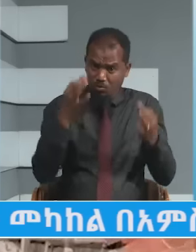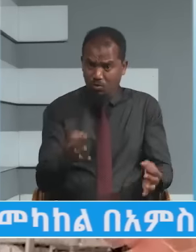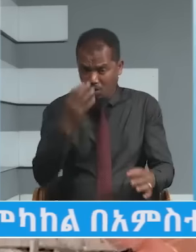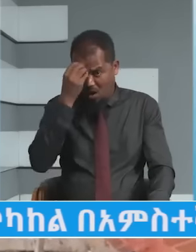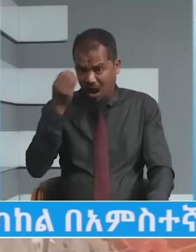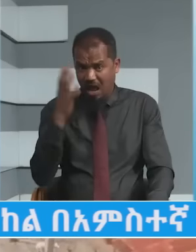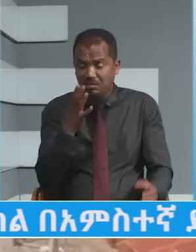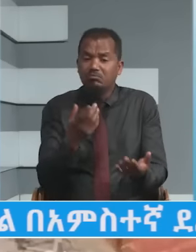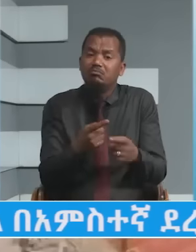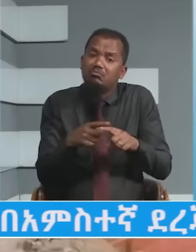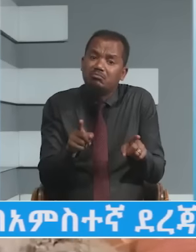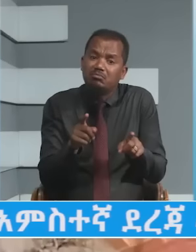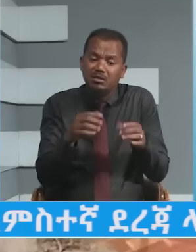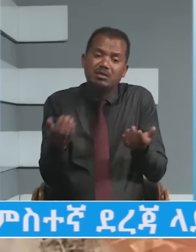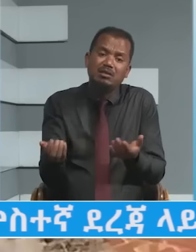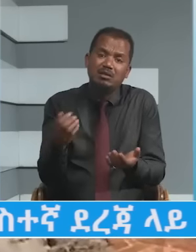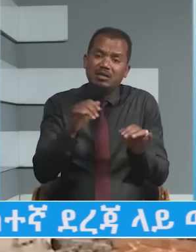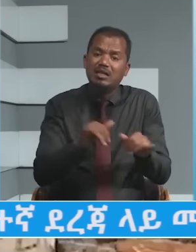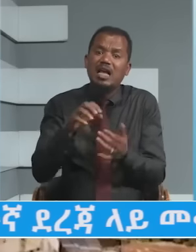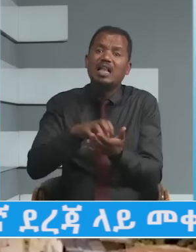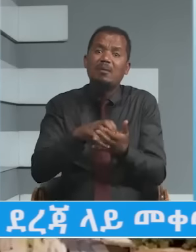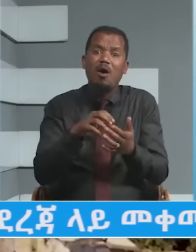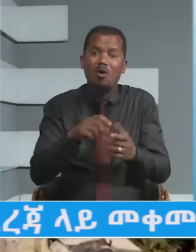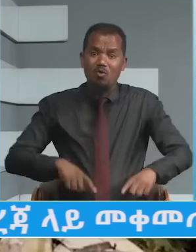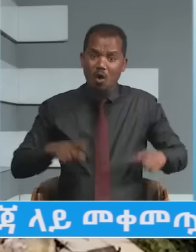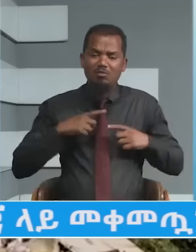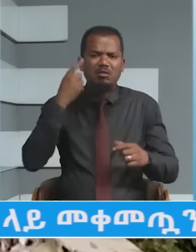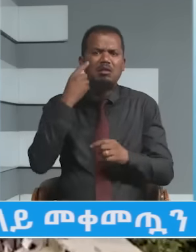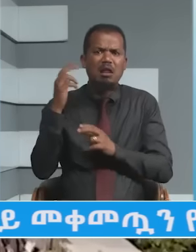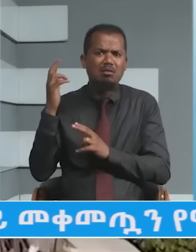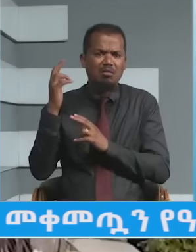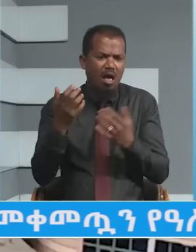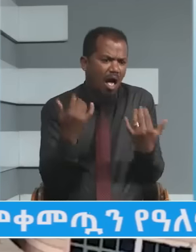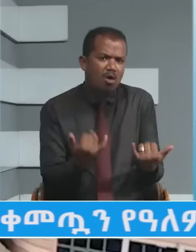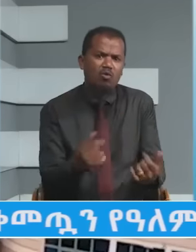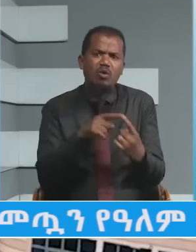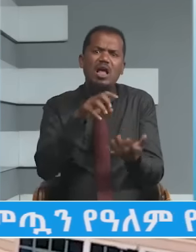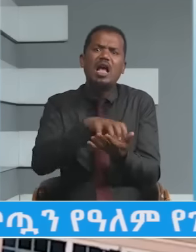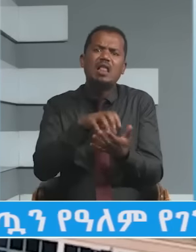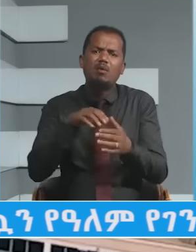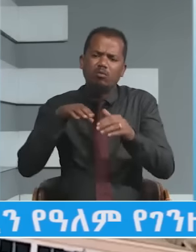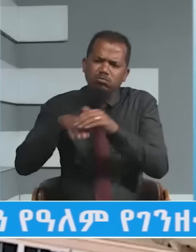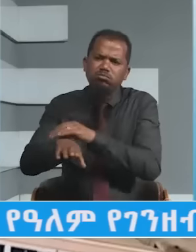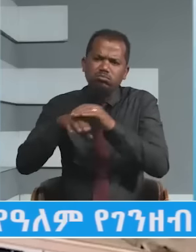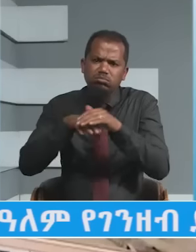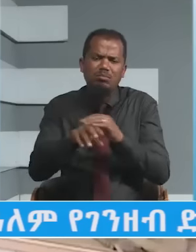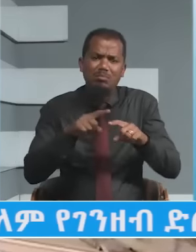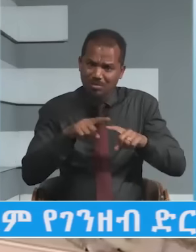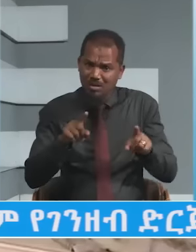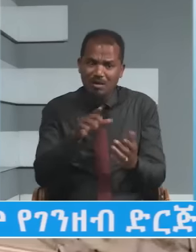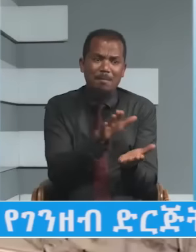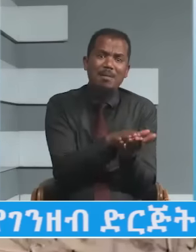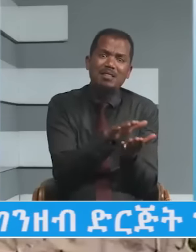መወሰኑ አይዘነጋም። ያም ሆኖ ግን እንደ ከተማዋ ነዋሪዎች ገለጻም የትግራይ ታጣቂ ኃይሎች አሁንም ወደ ከተማዋ እየገቡና